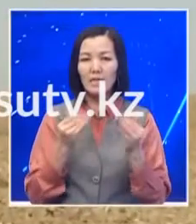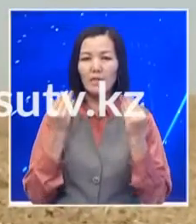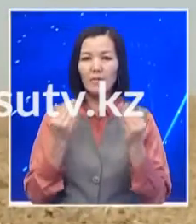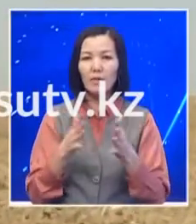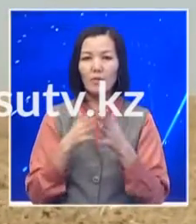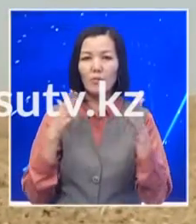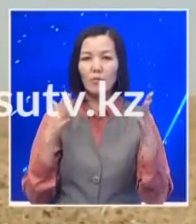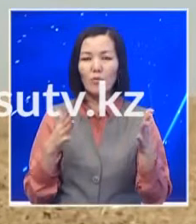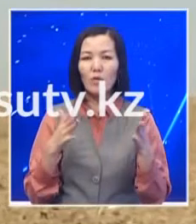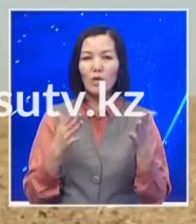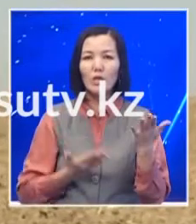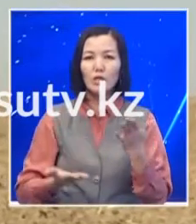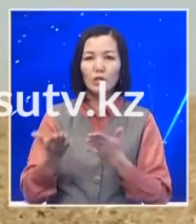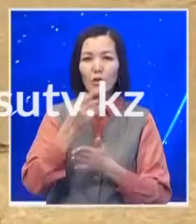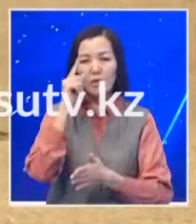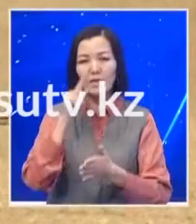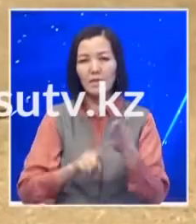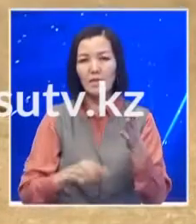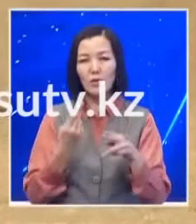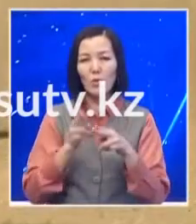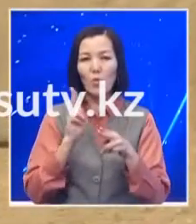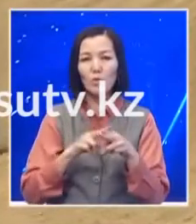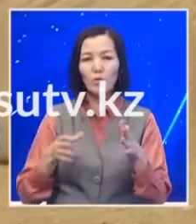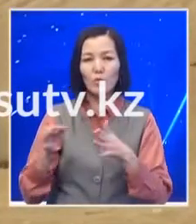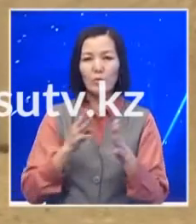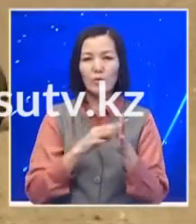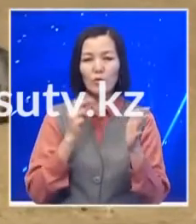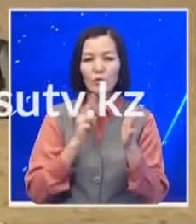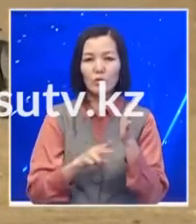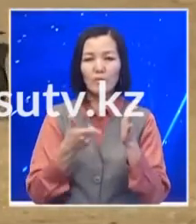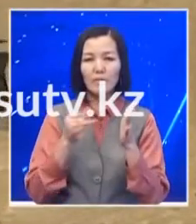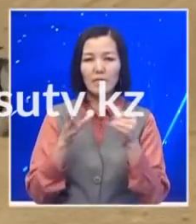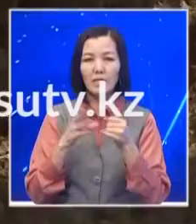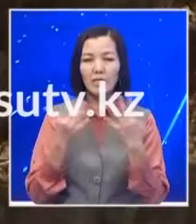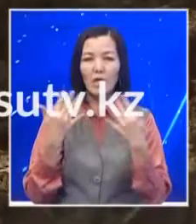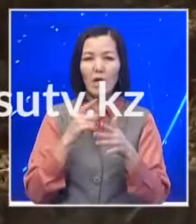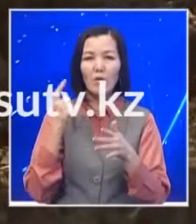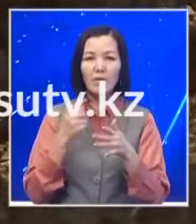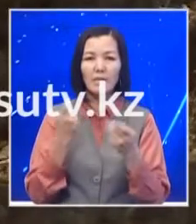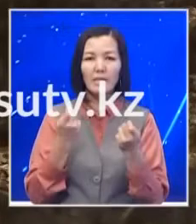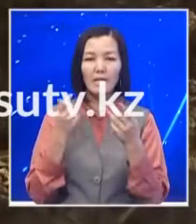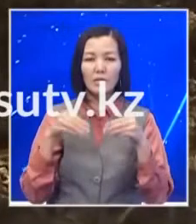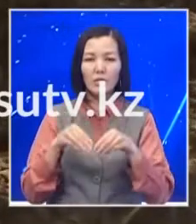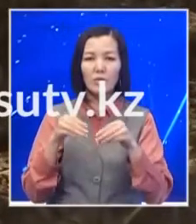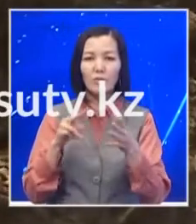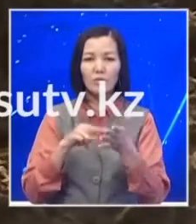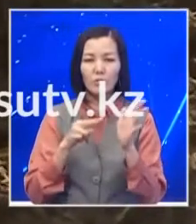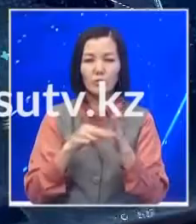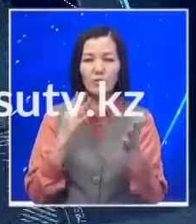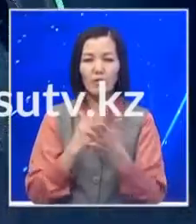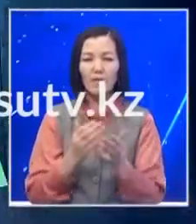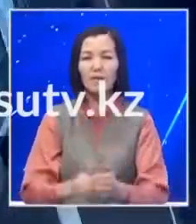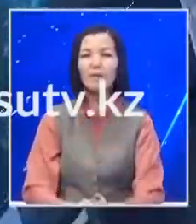мол өнім алуға ниетті. Жалпы осы жылы облыста 970 гектар алқапқа ауыл шаруашылық дақылын себу жоспарланған.